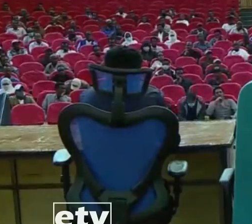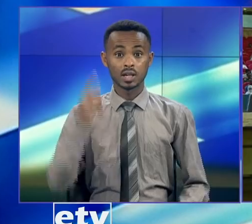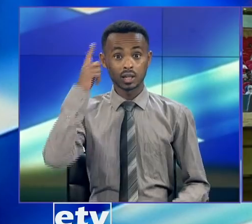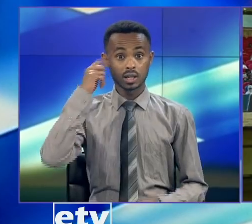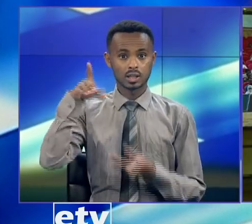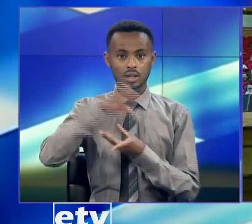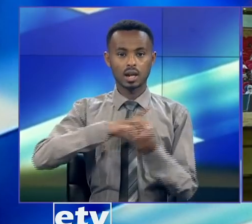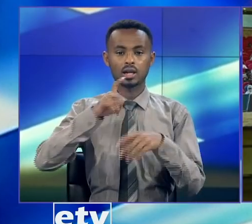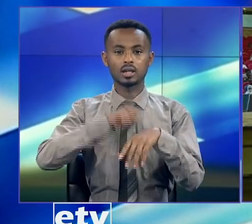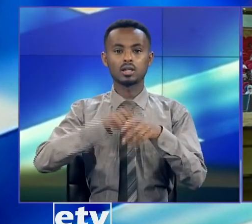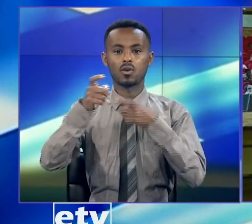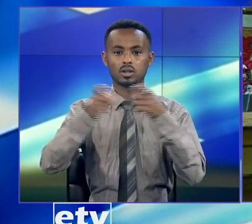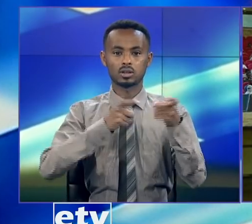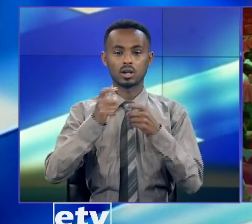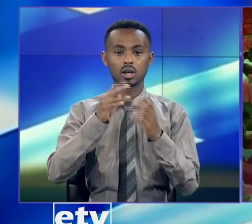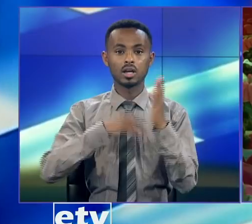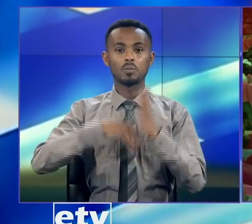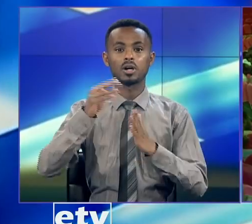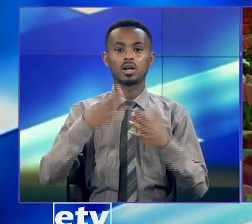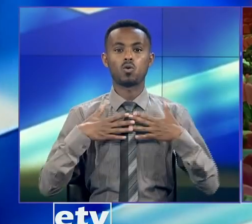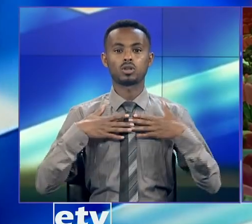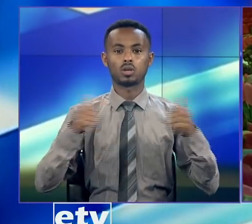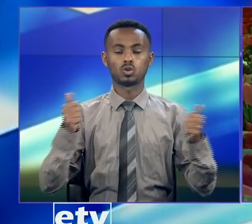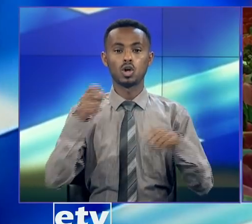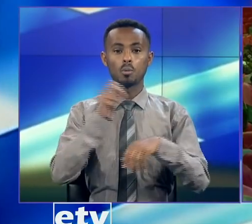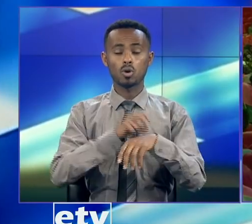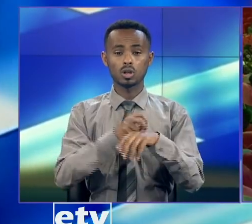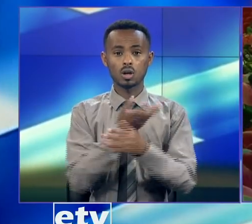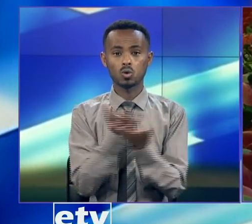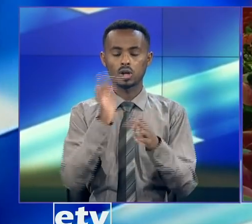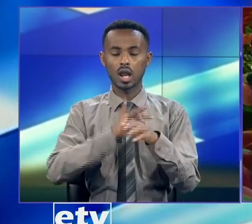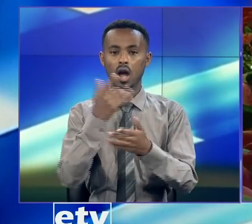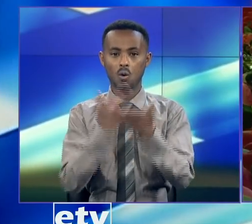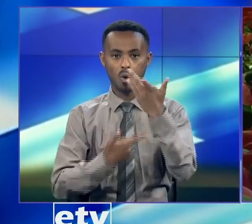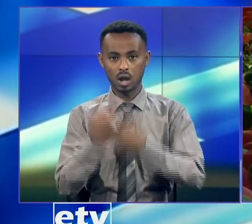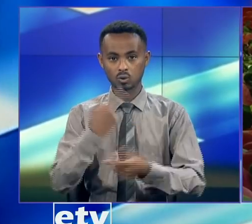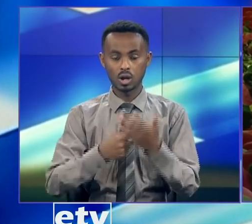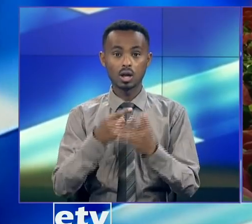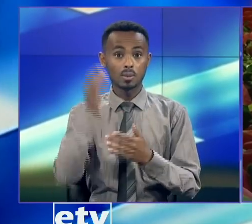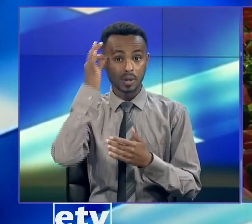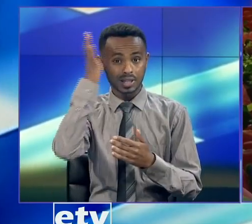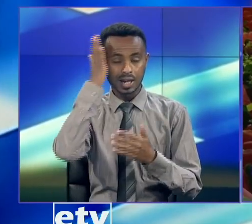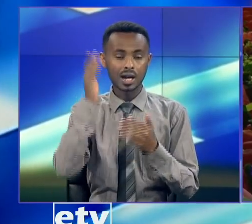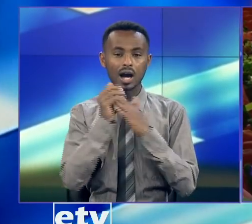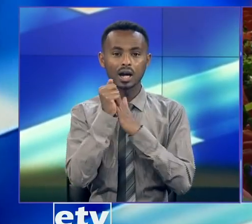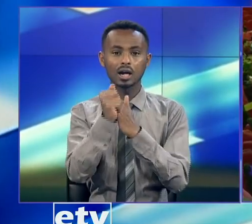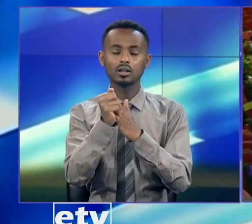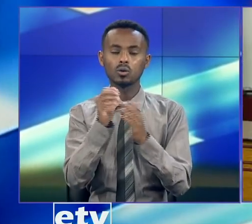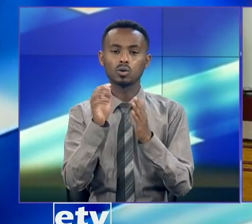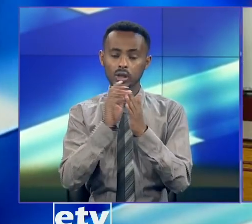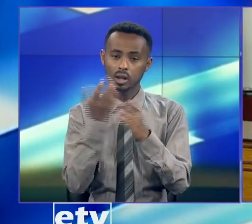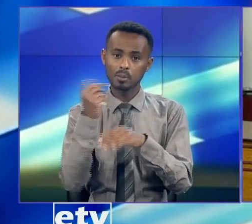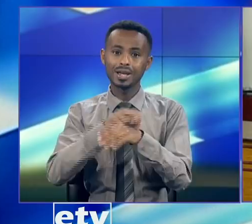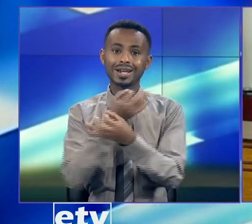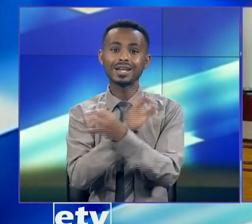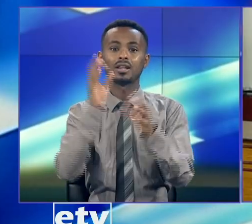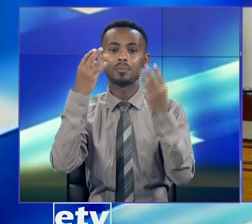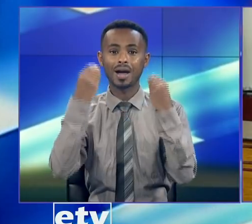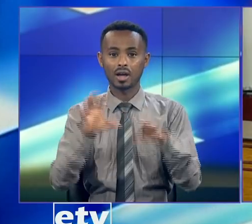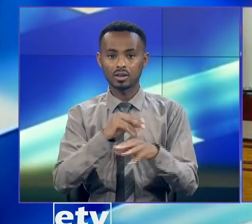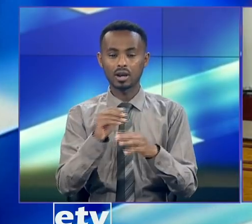የትግራይ ክልል ጊዜያዊ አስተዳደር የመቀሌ ወጣቶችን በወቅታዊ ጉዳይ ላይ አወያይቷል። በተነጋገዛዝ ወቅት የነበረውን የነጻነት